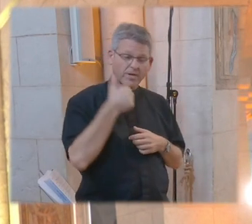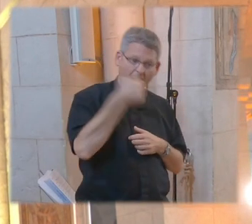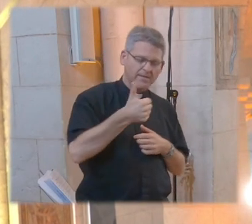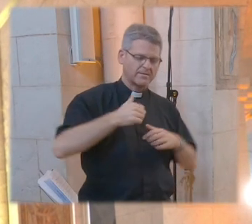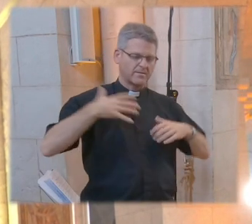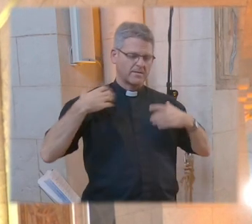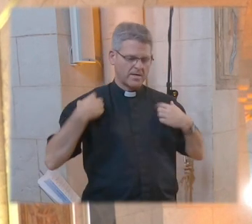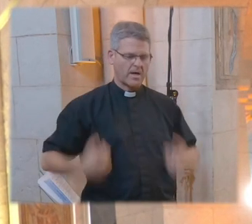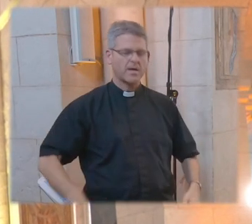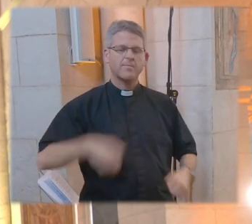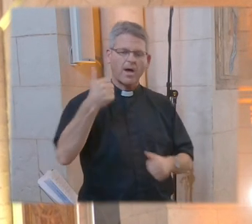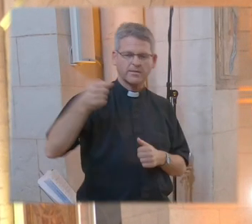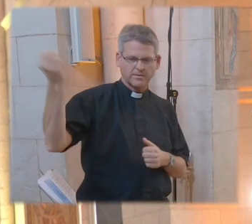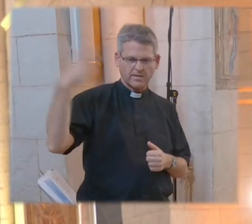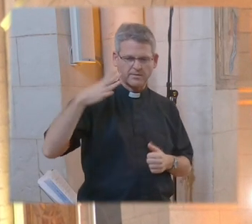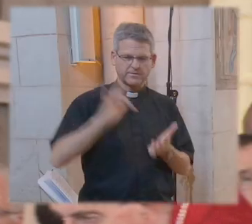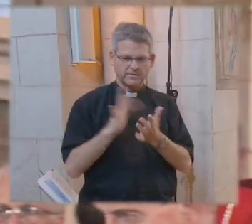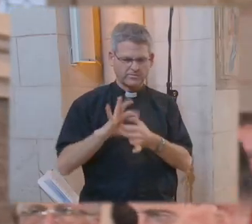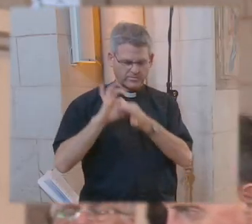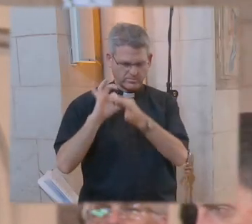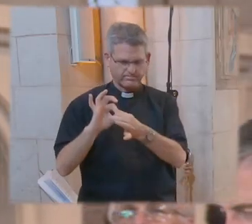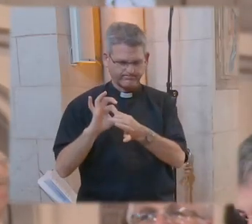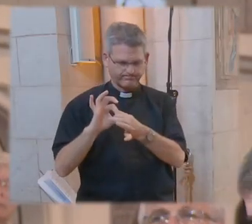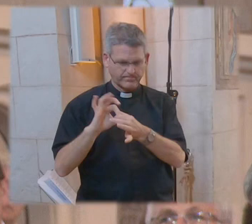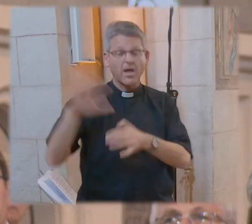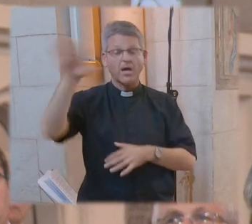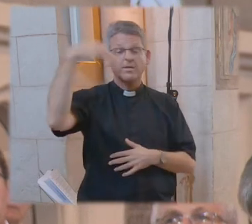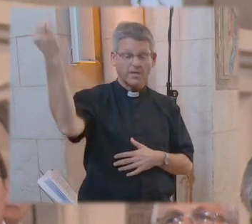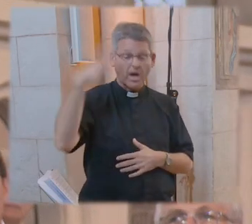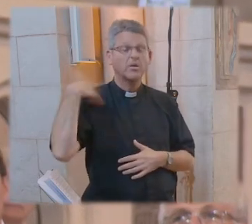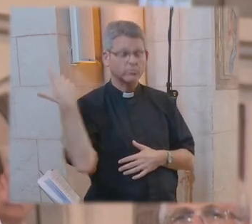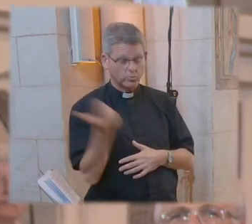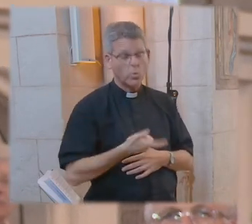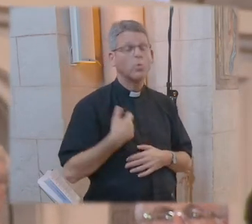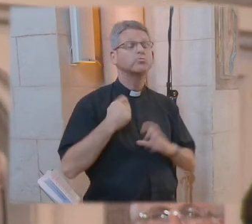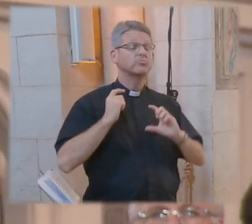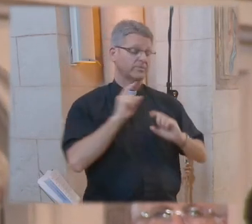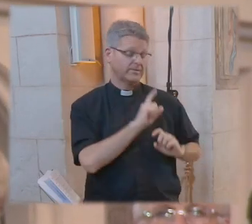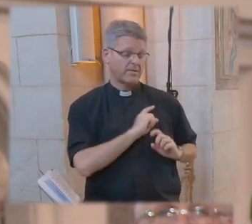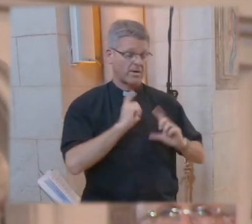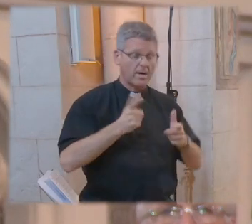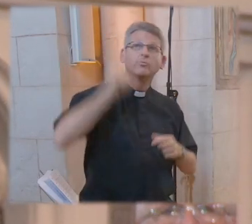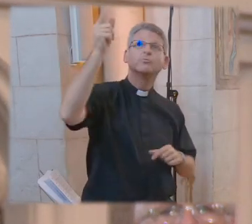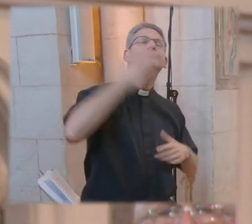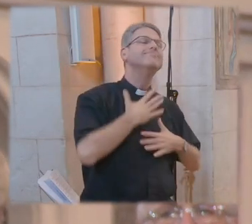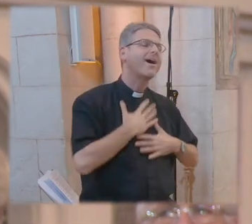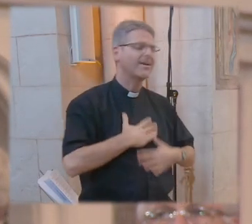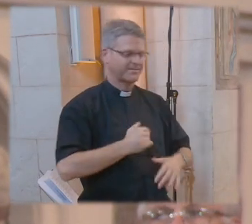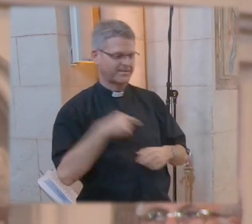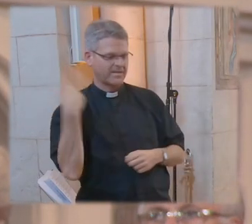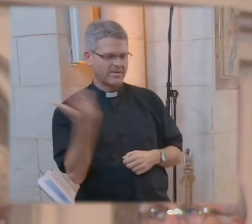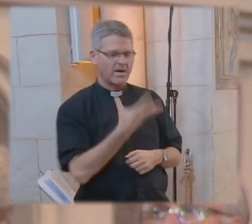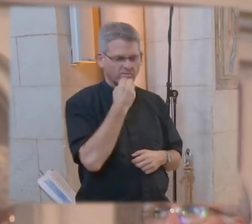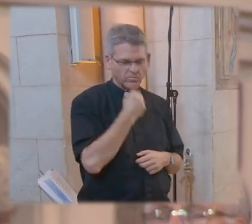werden in Christus. Er mache uns auf immer zu einer Gabe, die dir wohlgefällt, damit wir das verheißene